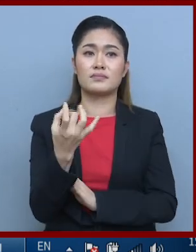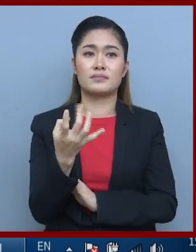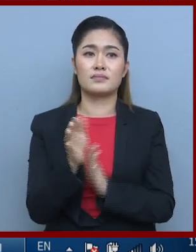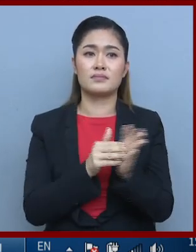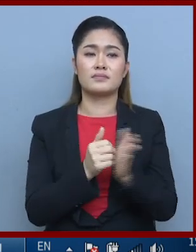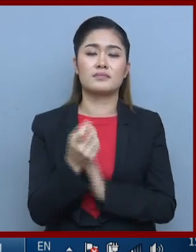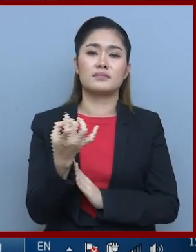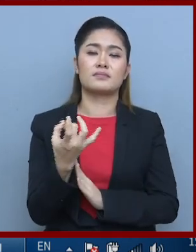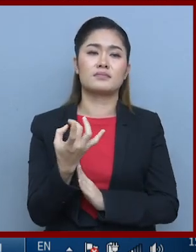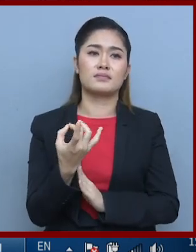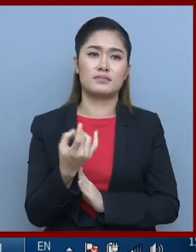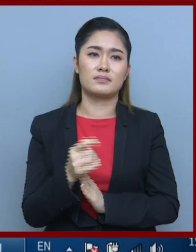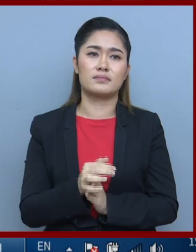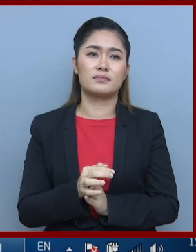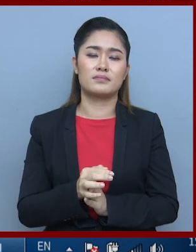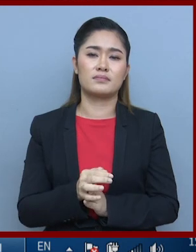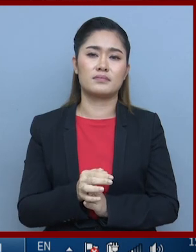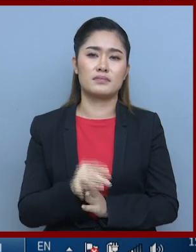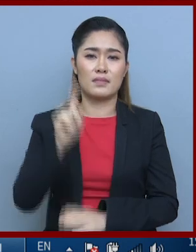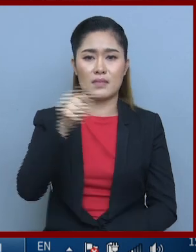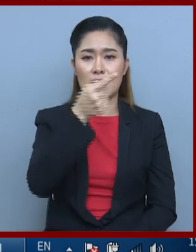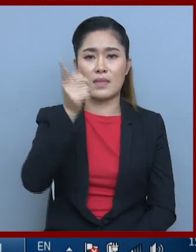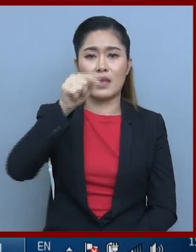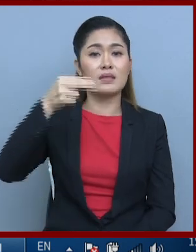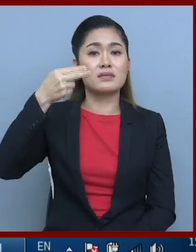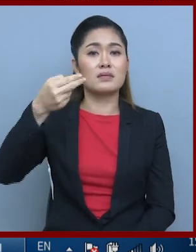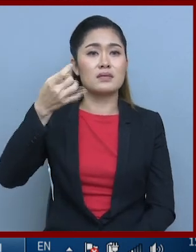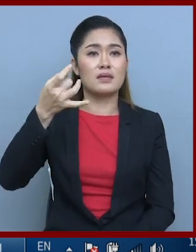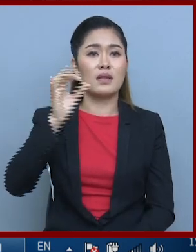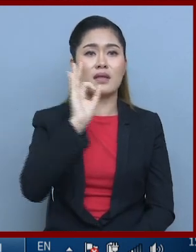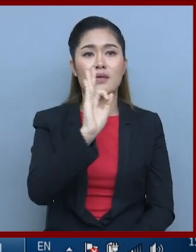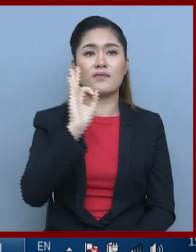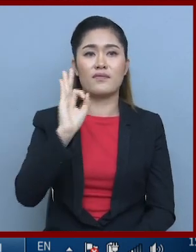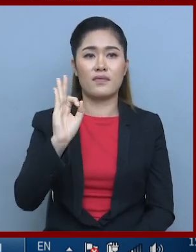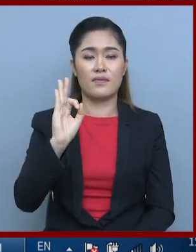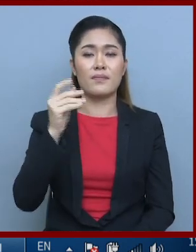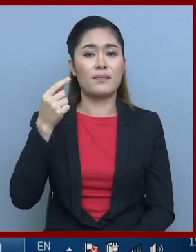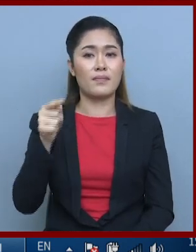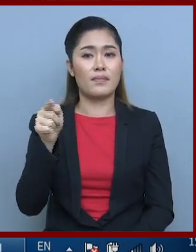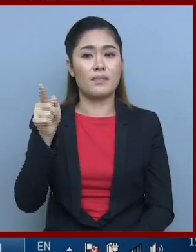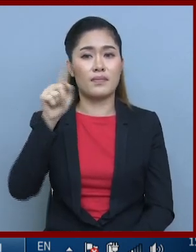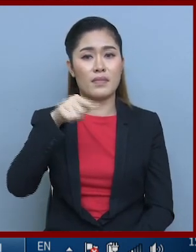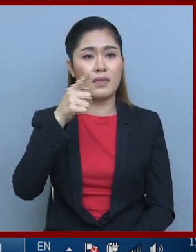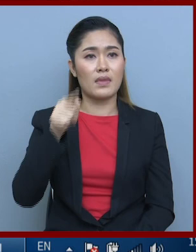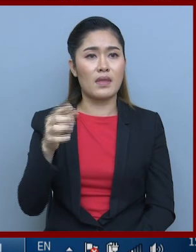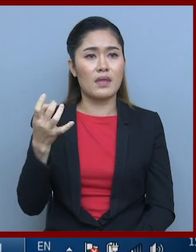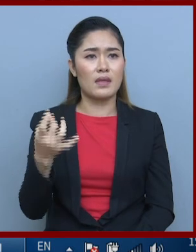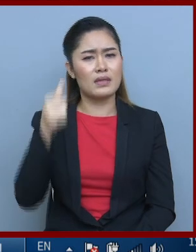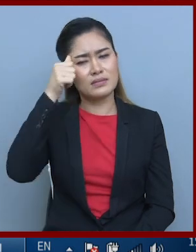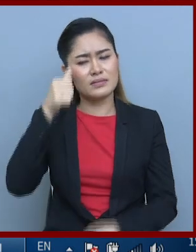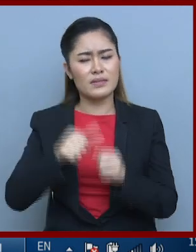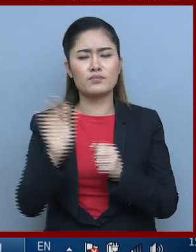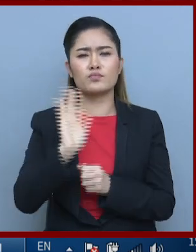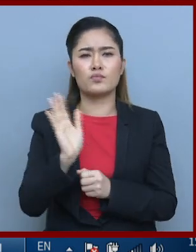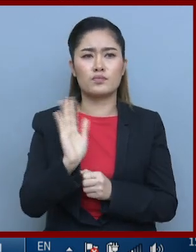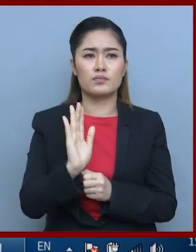ท่ากับ and head อะไรครับ and head ff and ใครไม่อยากจำรหัส